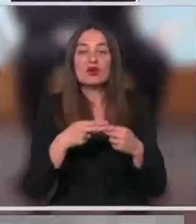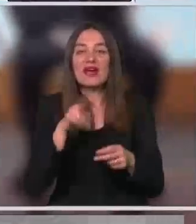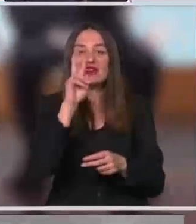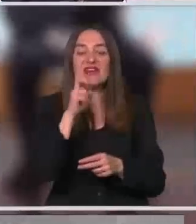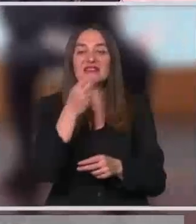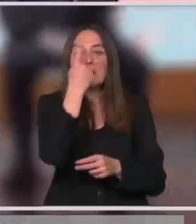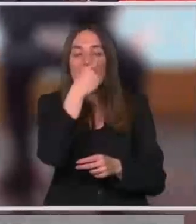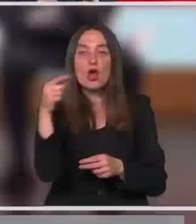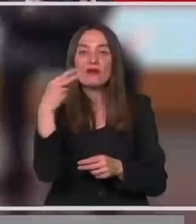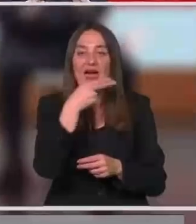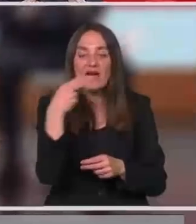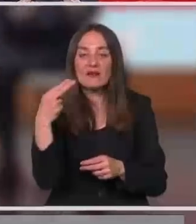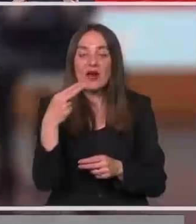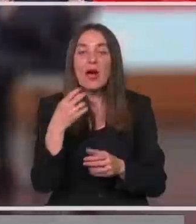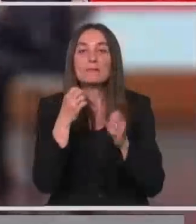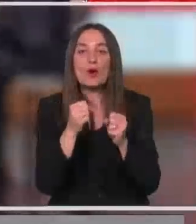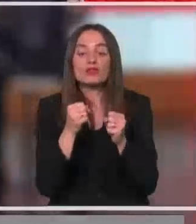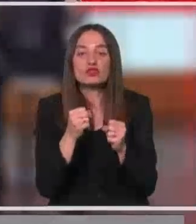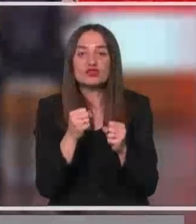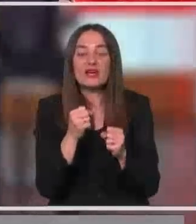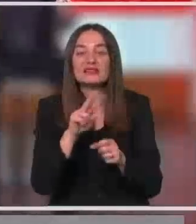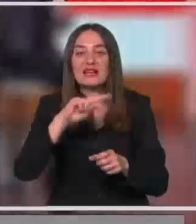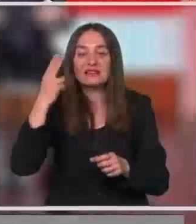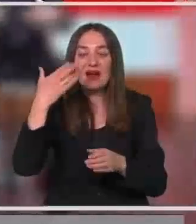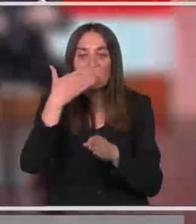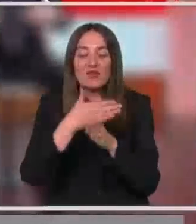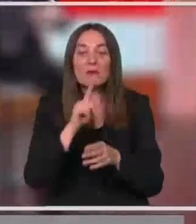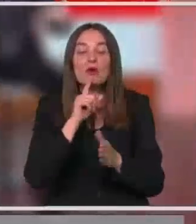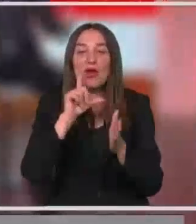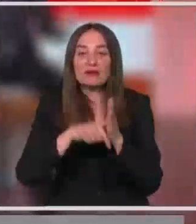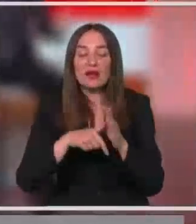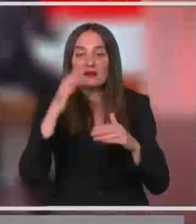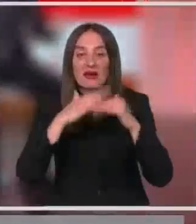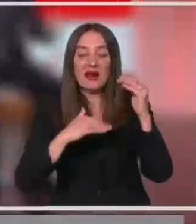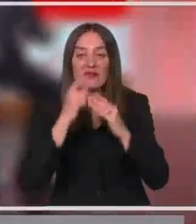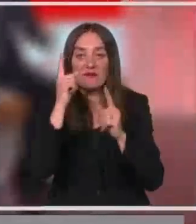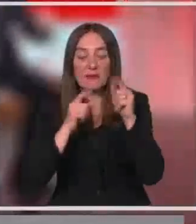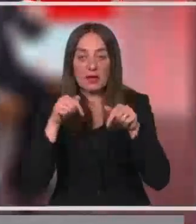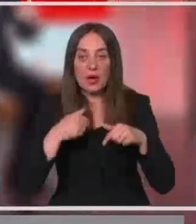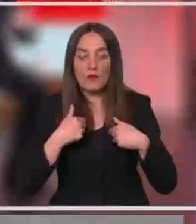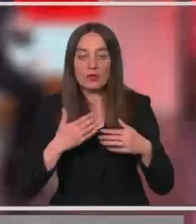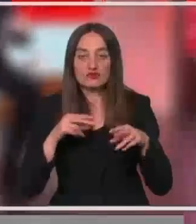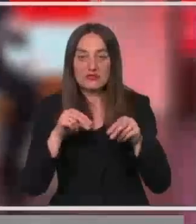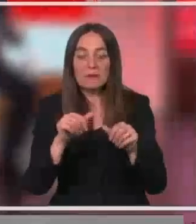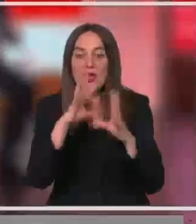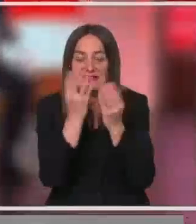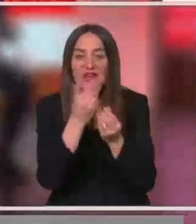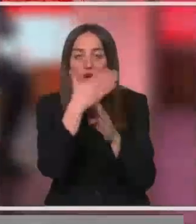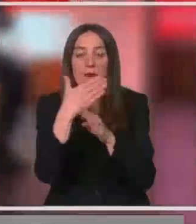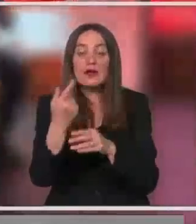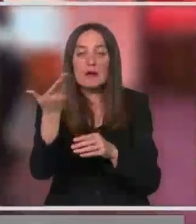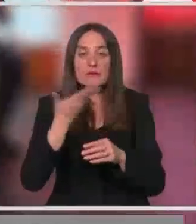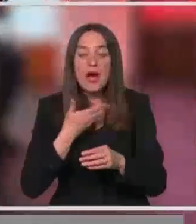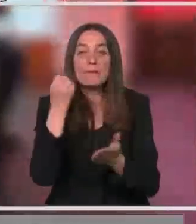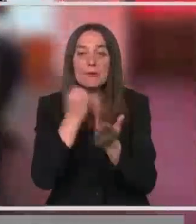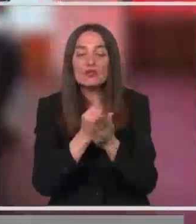200 miliona evra podrške za strane kompanije koje trenutno grade fabrike u našoj zemlji. Od svih kompanija smo dobili potvrdu